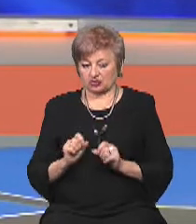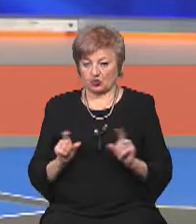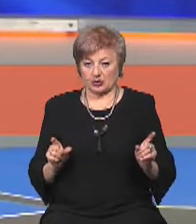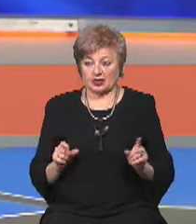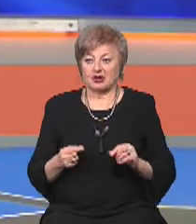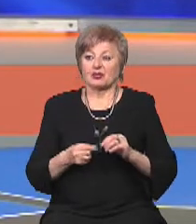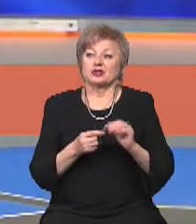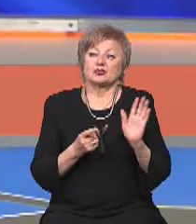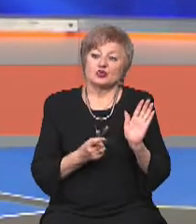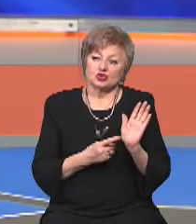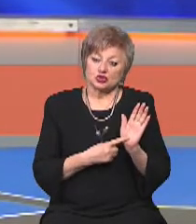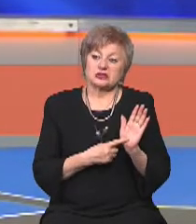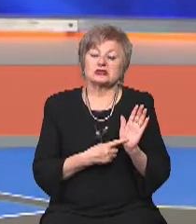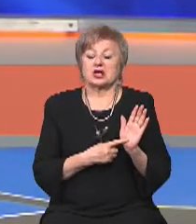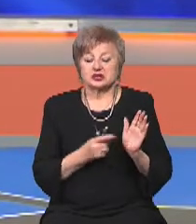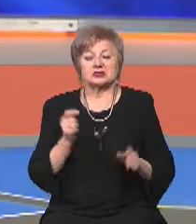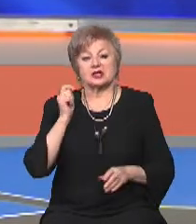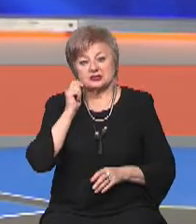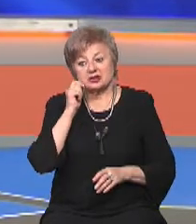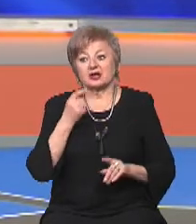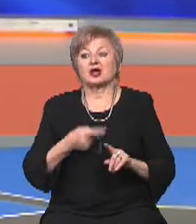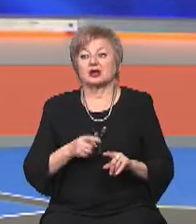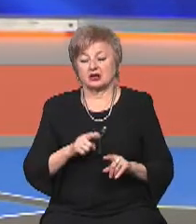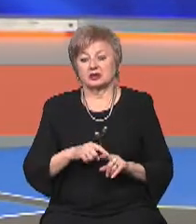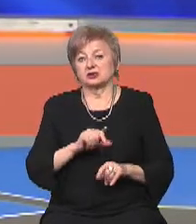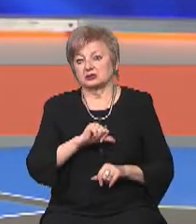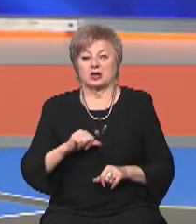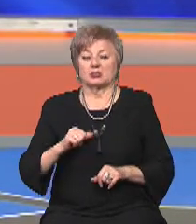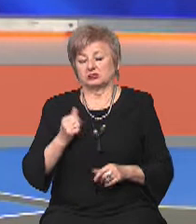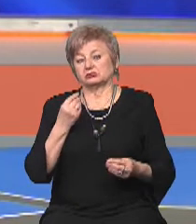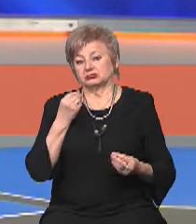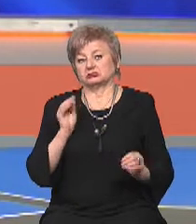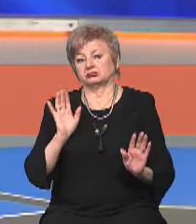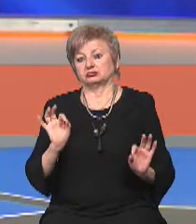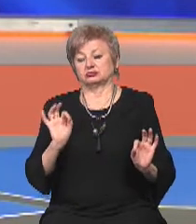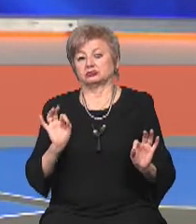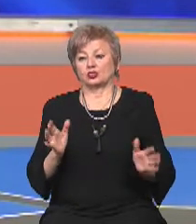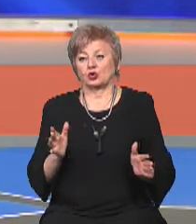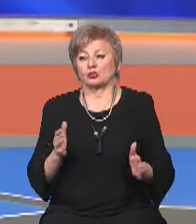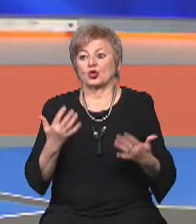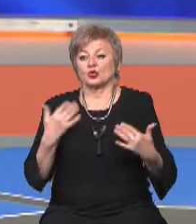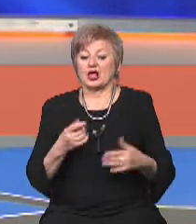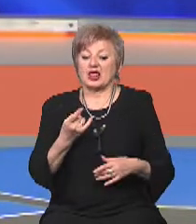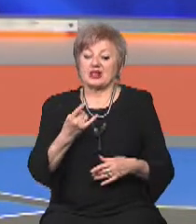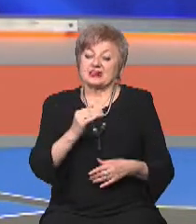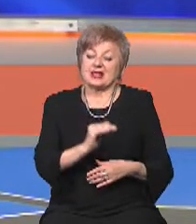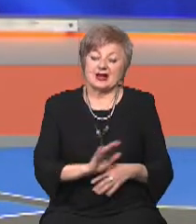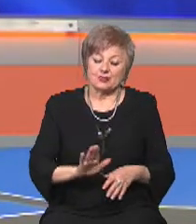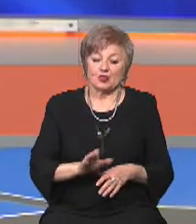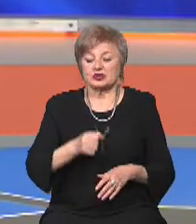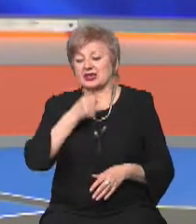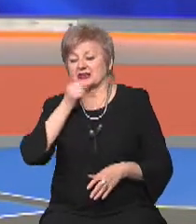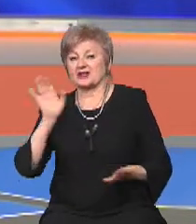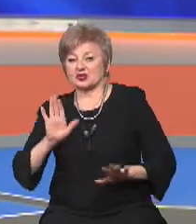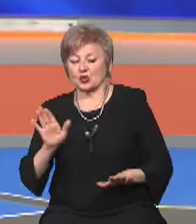16, знов-таки, це практика України, це найзручніший вік, в якому вже не дитина і поки ще не